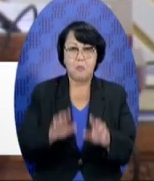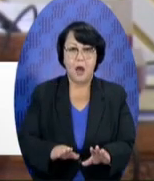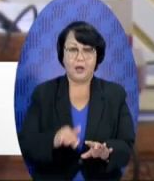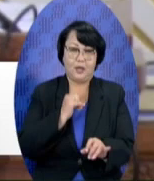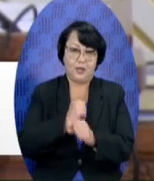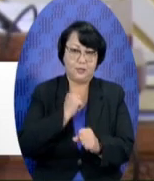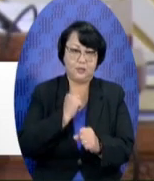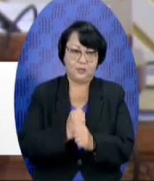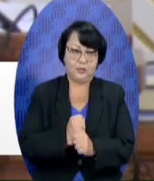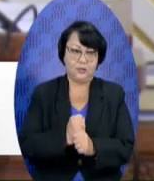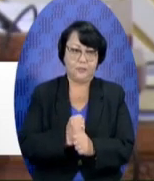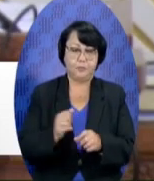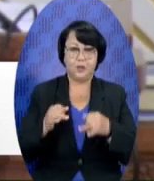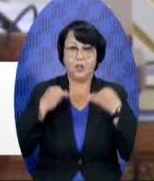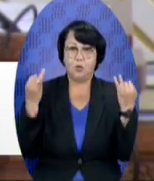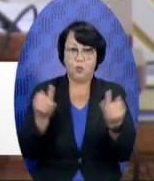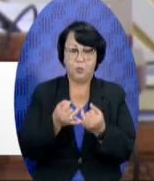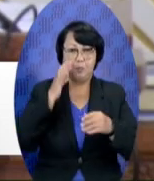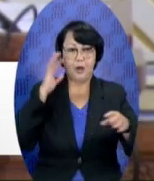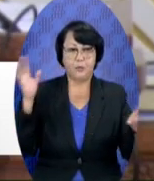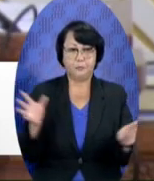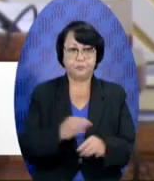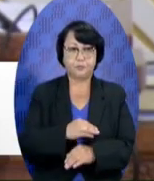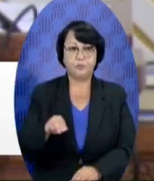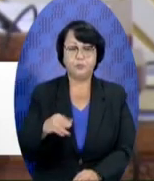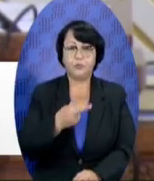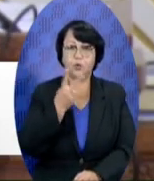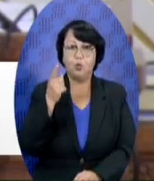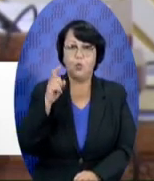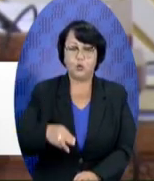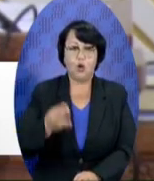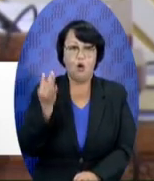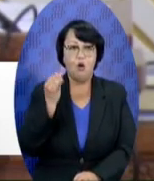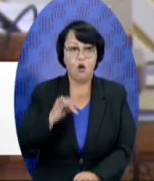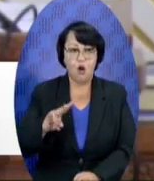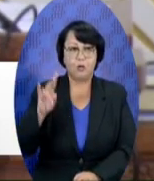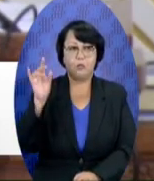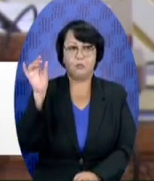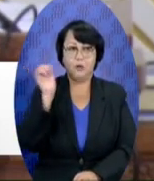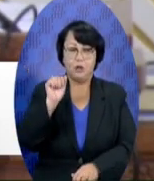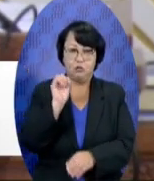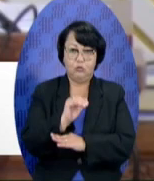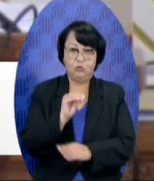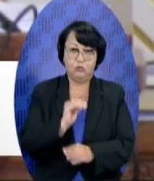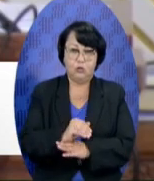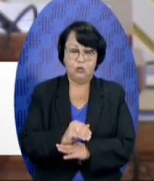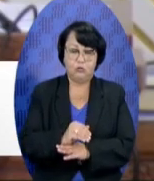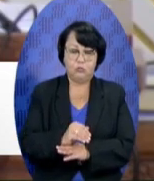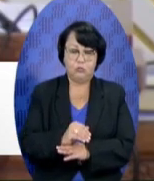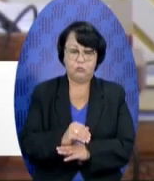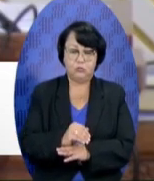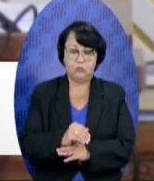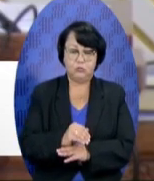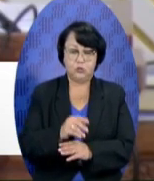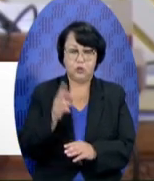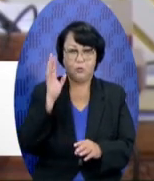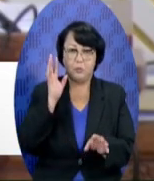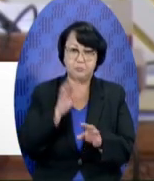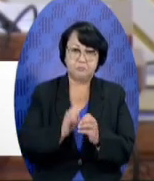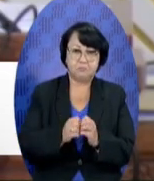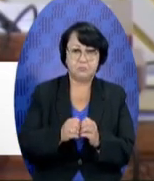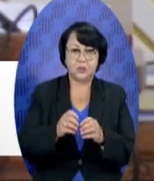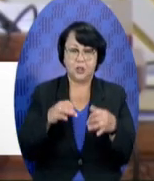парламент байгуулагдсны түүх өдрийг тохиолдуулан онцлон тэмдэглэхэд энэ парламентын засаглалыг